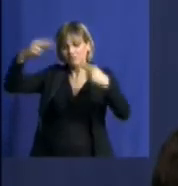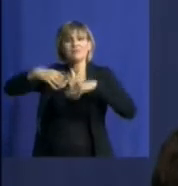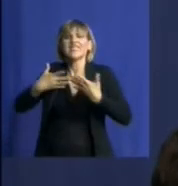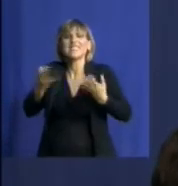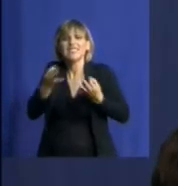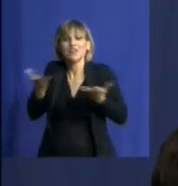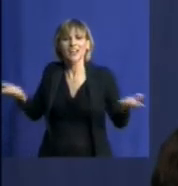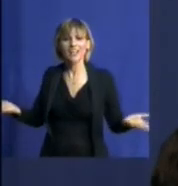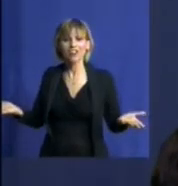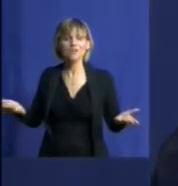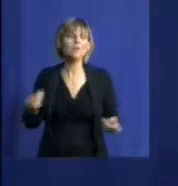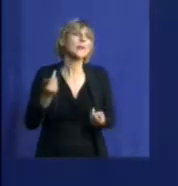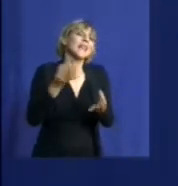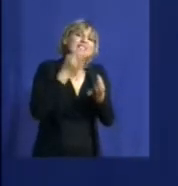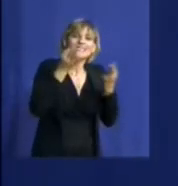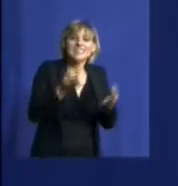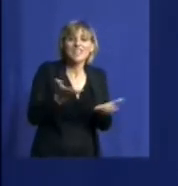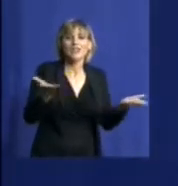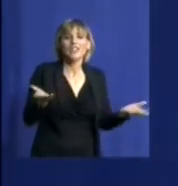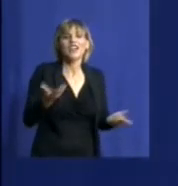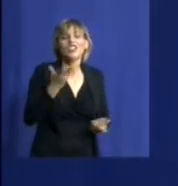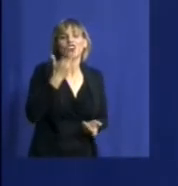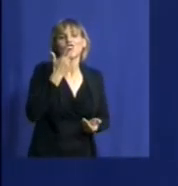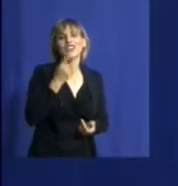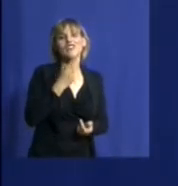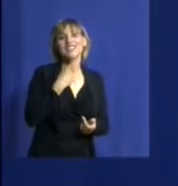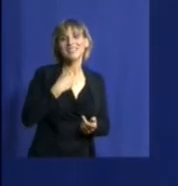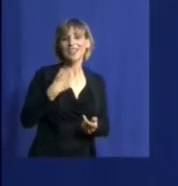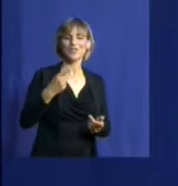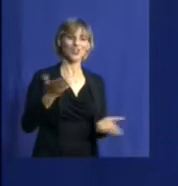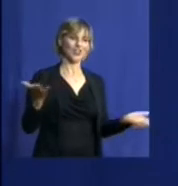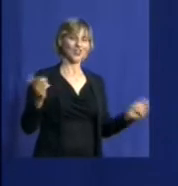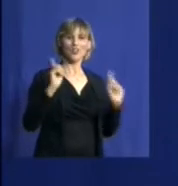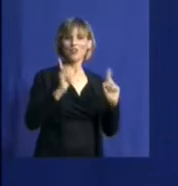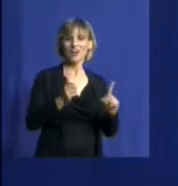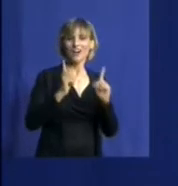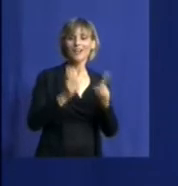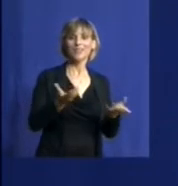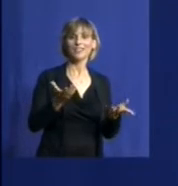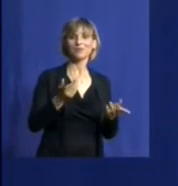era che intendo che ho sempre desiderato realizzare quelle che erano